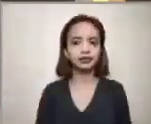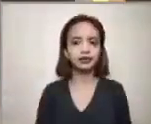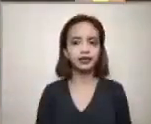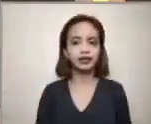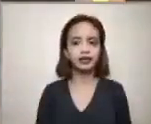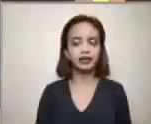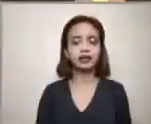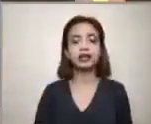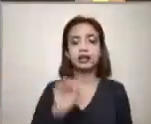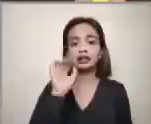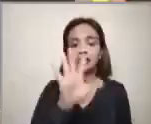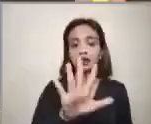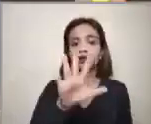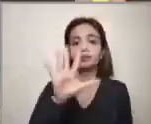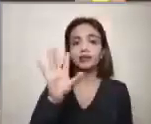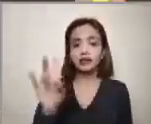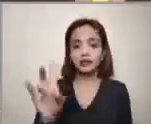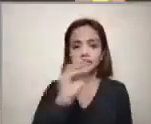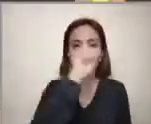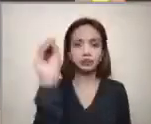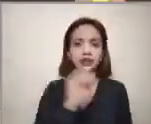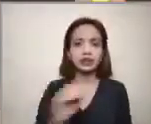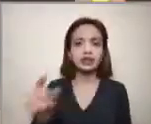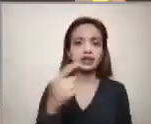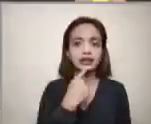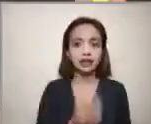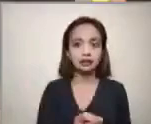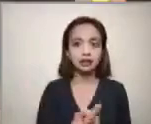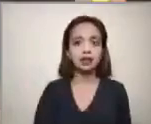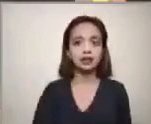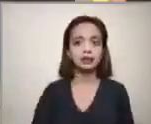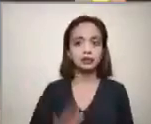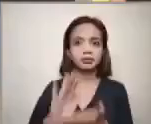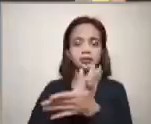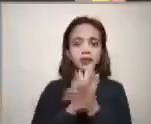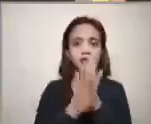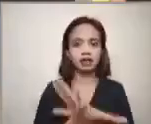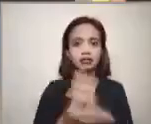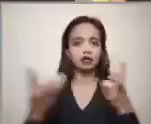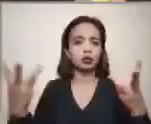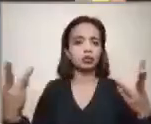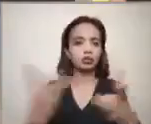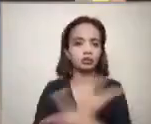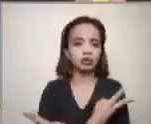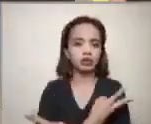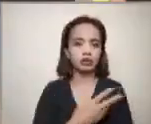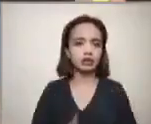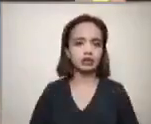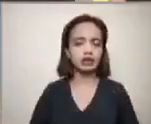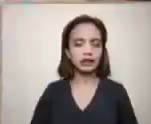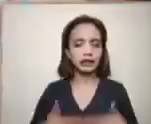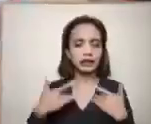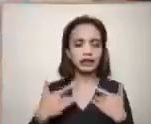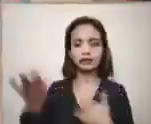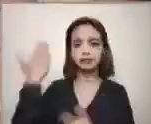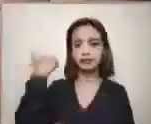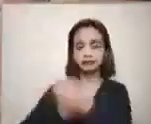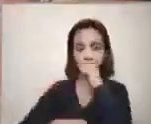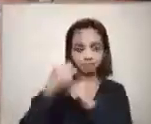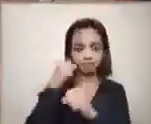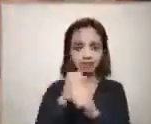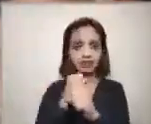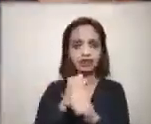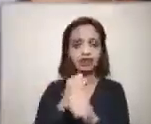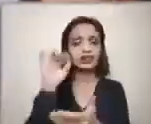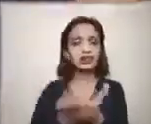57% ng mga Pilipino ang nagsabing lumubha ang kanilang buhay sa nakalipas na taon. Ito po ang resulta ng ginawang survey